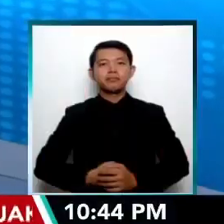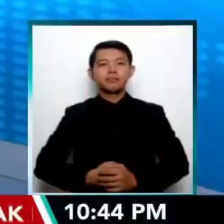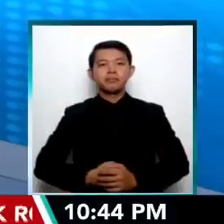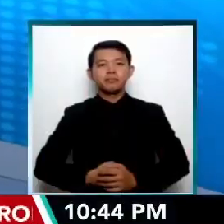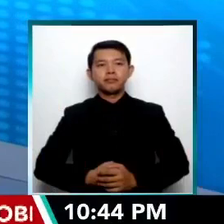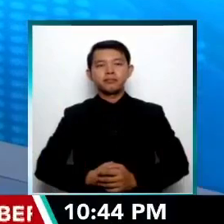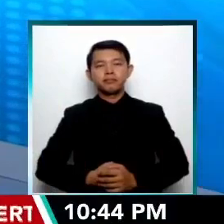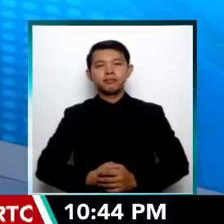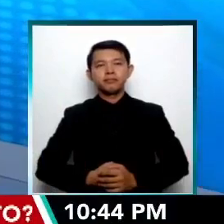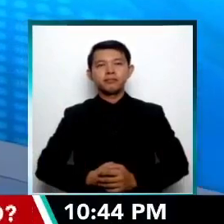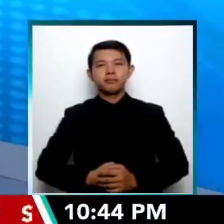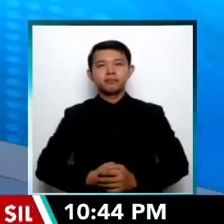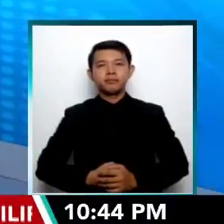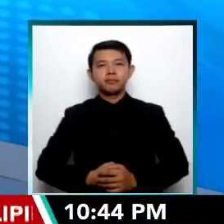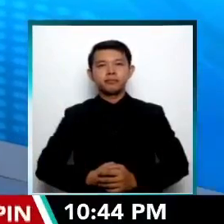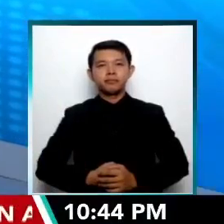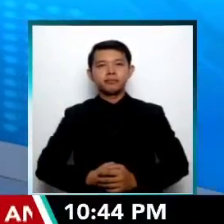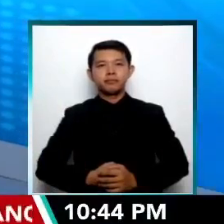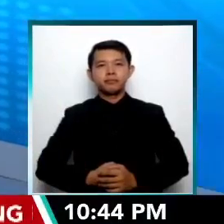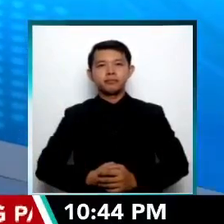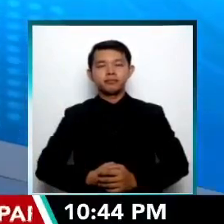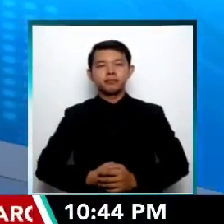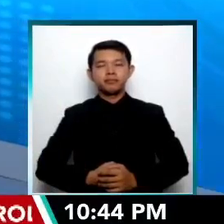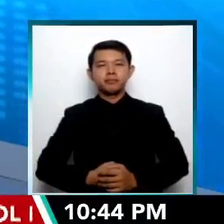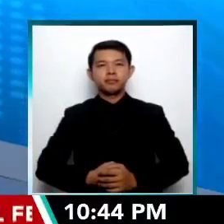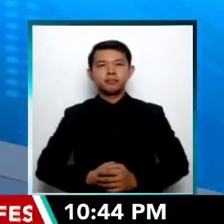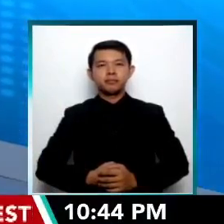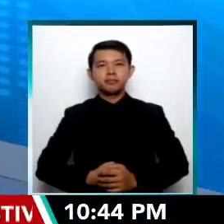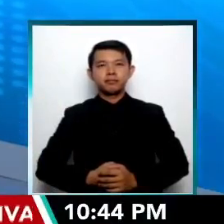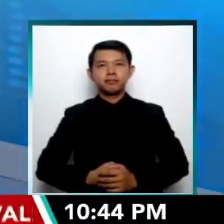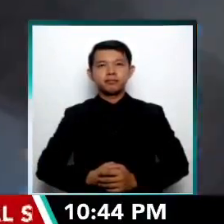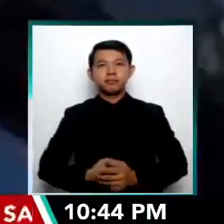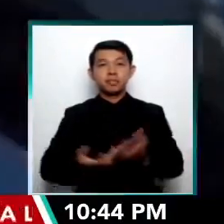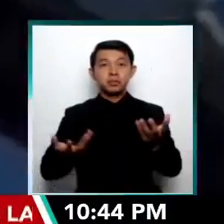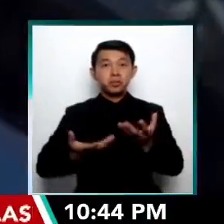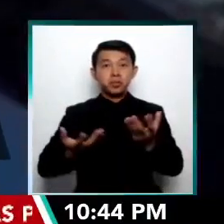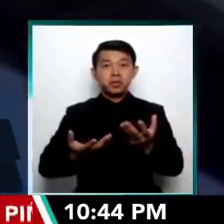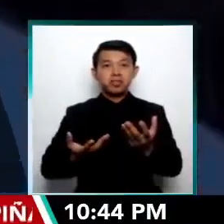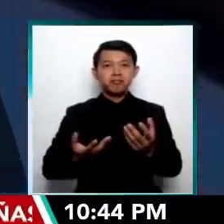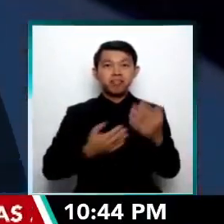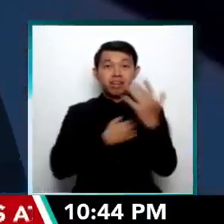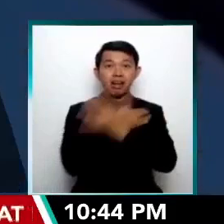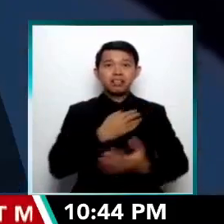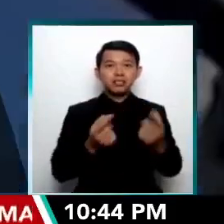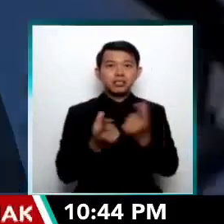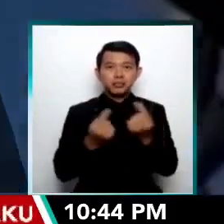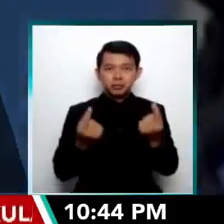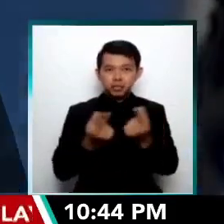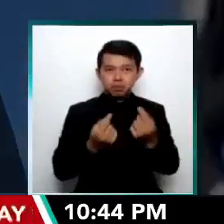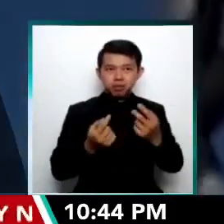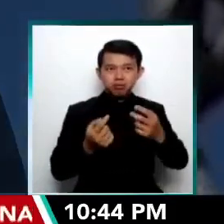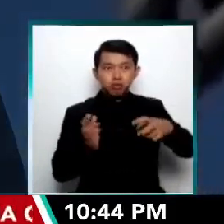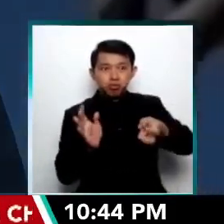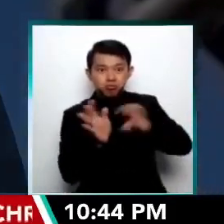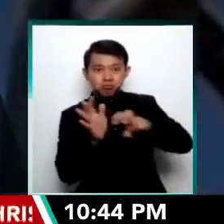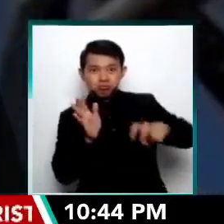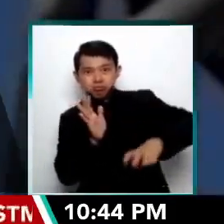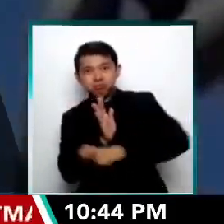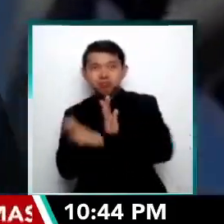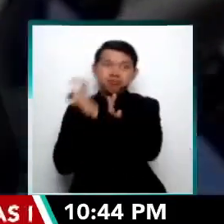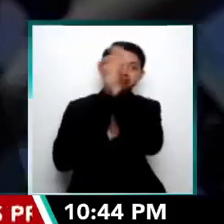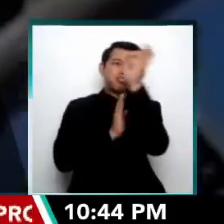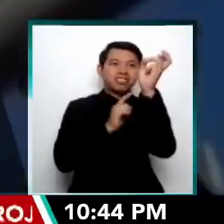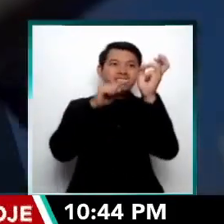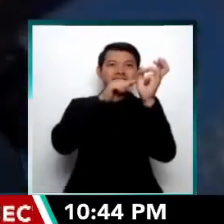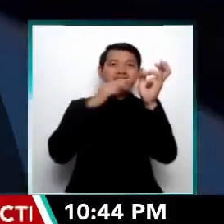Humirik patiwarik ang isang roller coaster sa Osaka, Japan. Makikita ang nakabaliktad ang mga sakayan ng Flying Dinosaur Ride sa